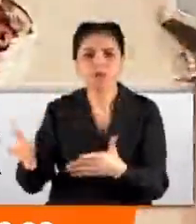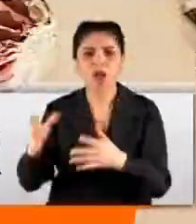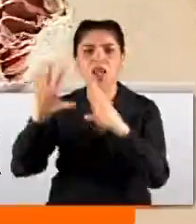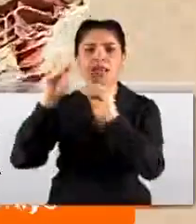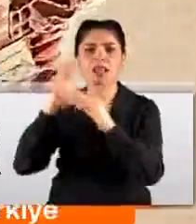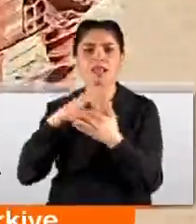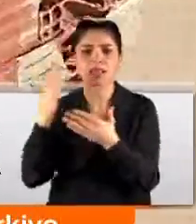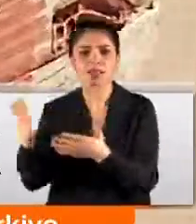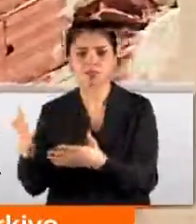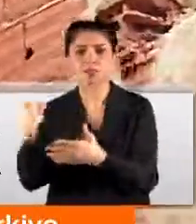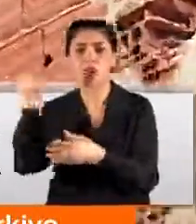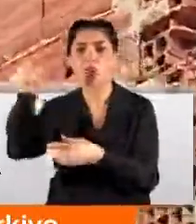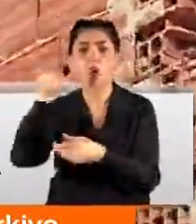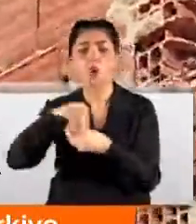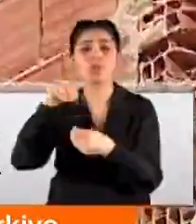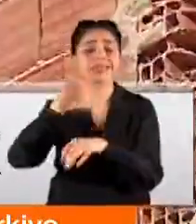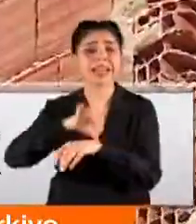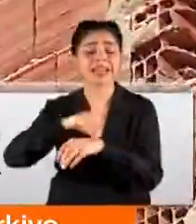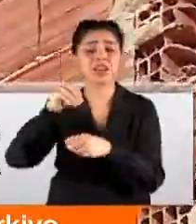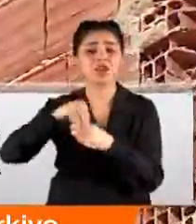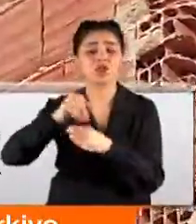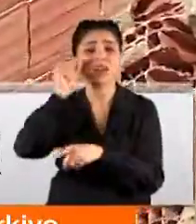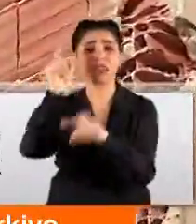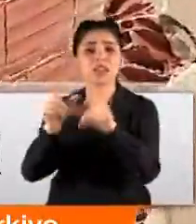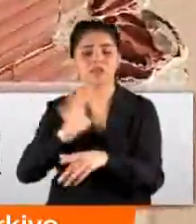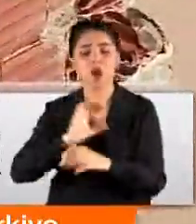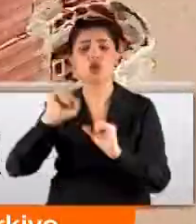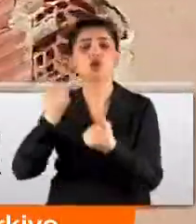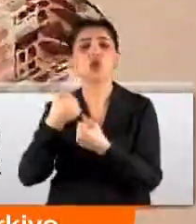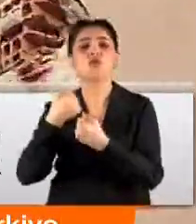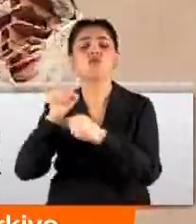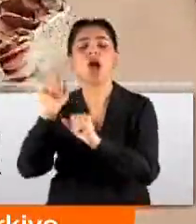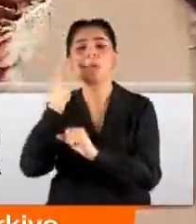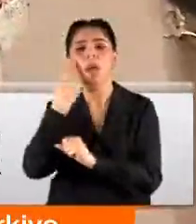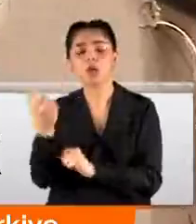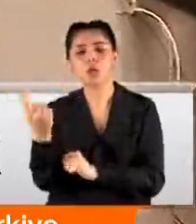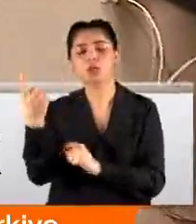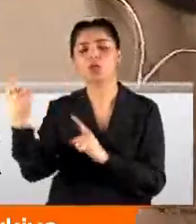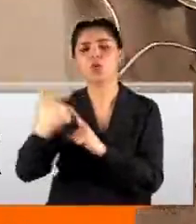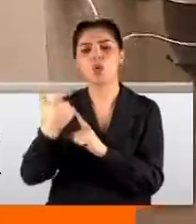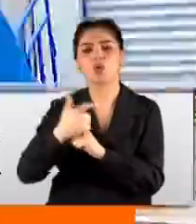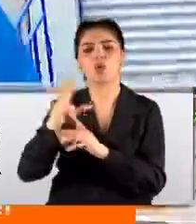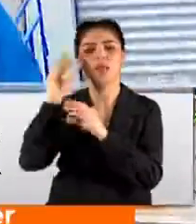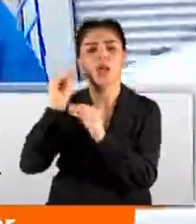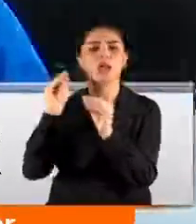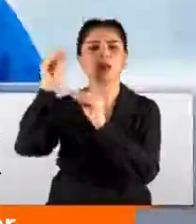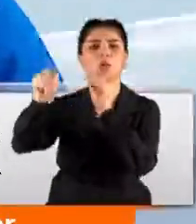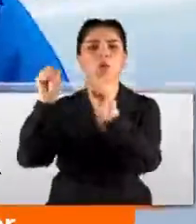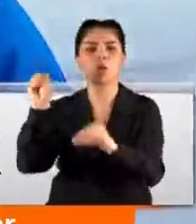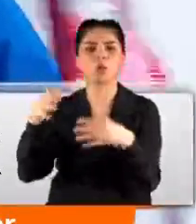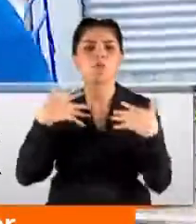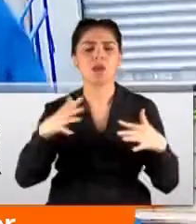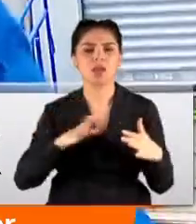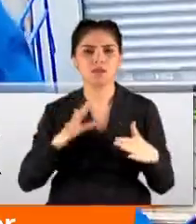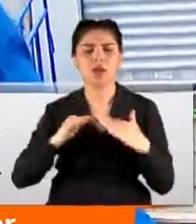görüyorsunuz. O anda içeride insanlar vardı ve soğuktan korunmak için binada açılan deliğe yastık tıkadılar. Çok büyük bir panik oldu.